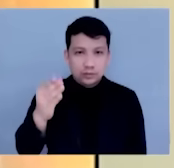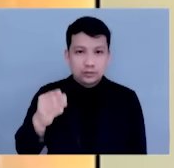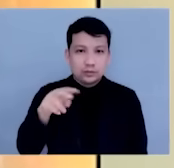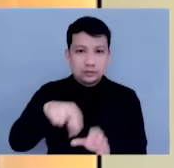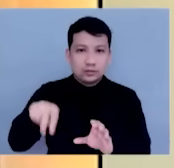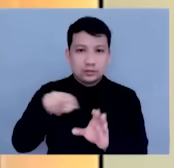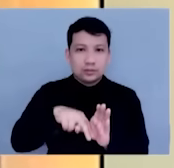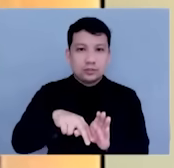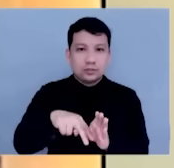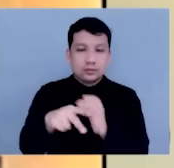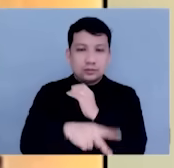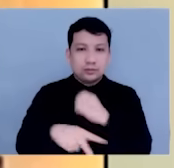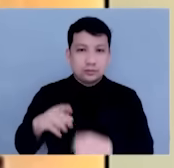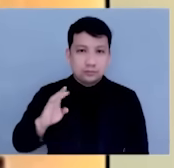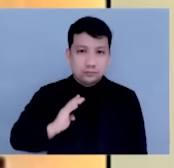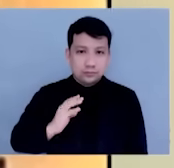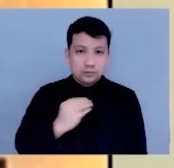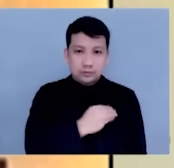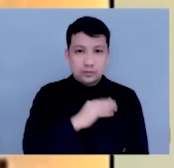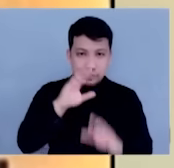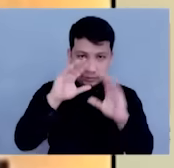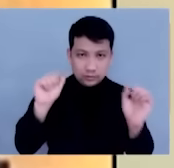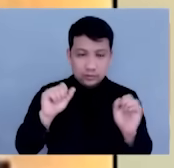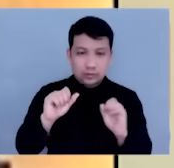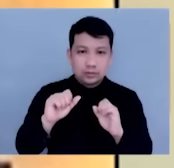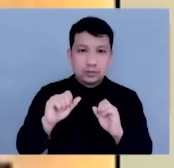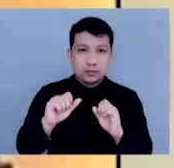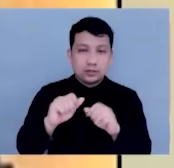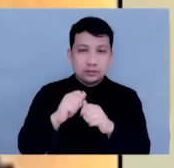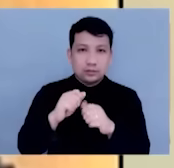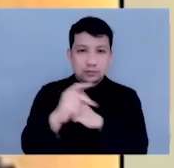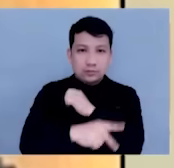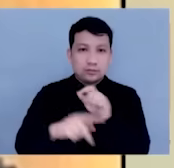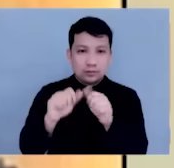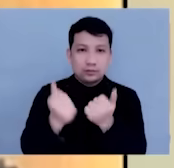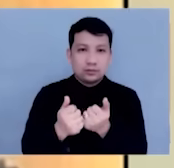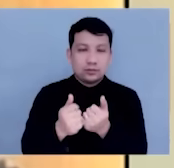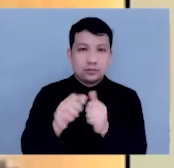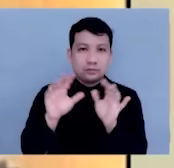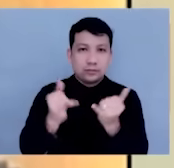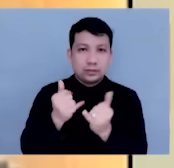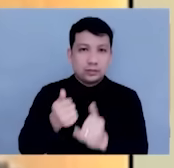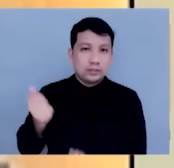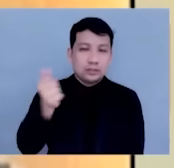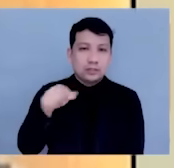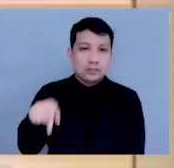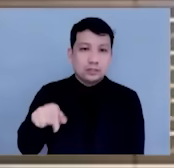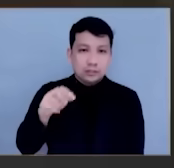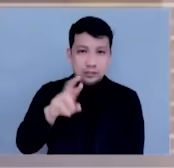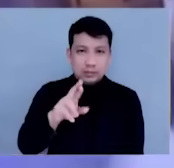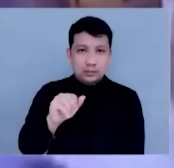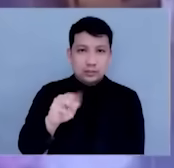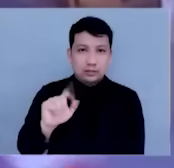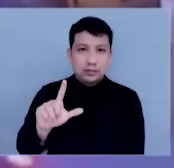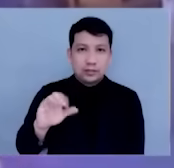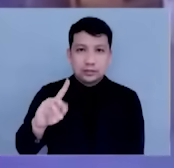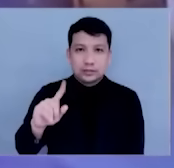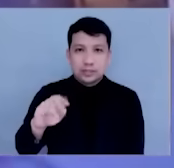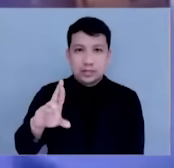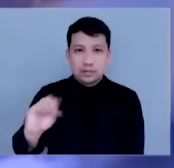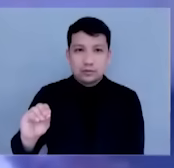board member at presidente ng Provincial Association of Barangay Captains na si Ramil Capistrano. Pagdating sa